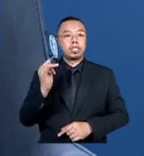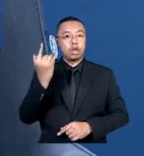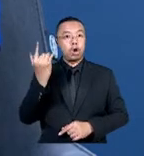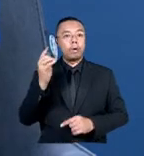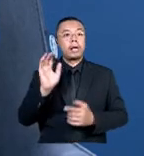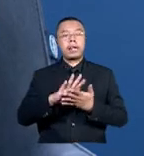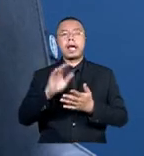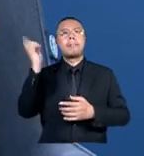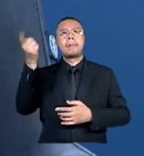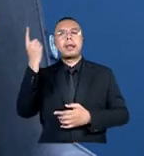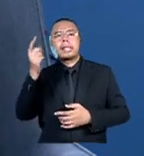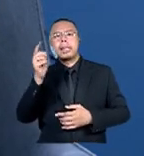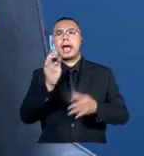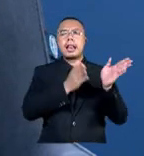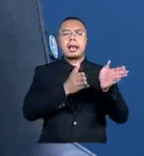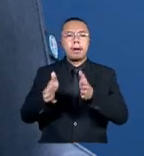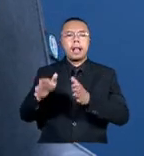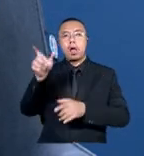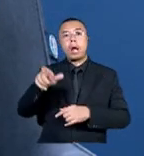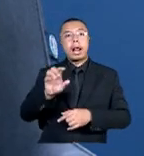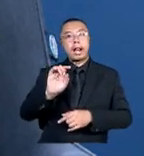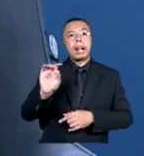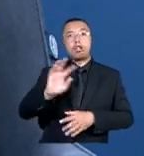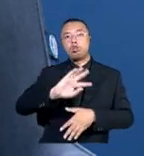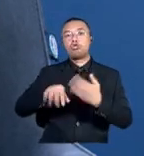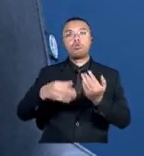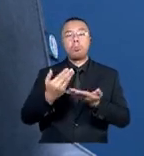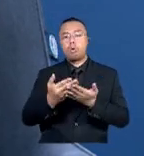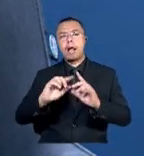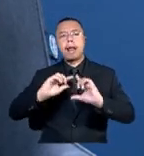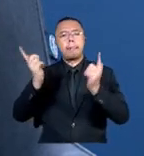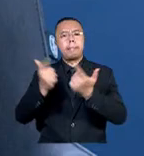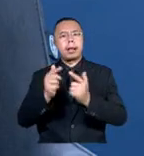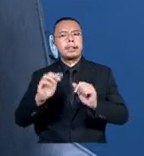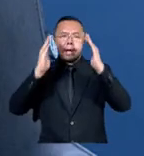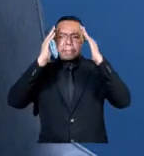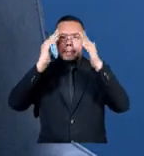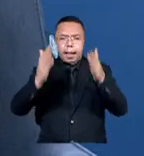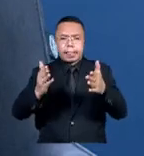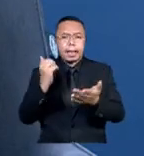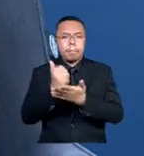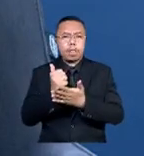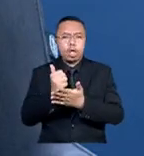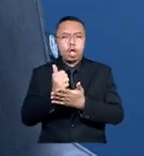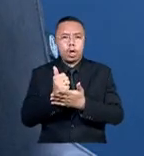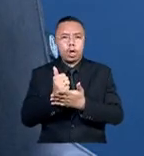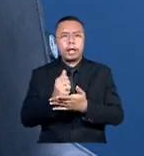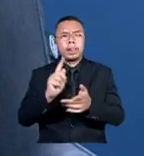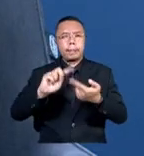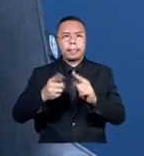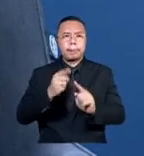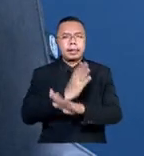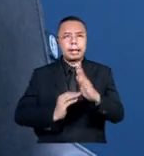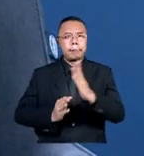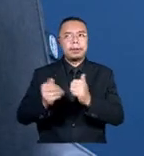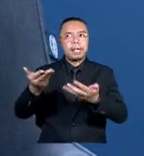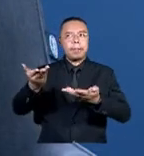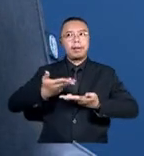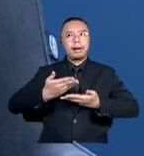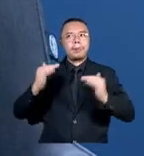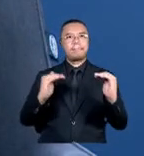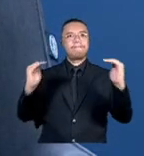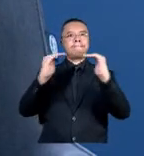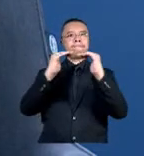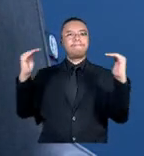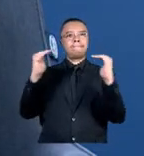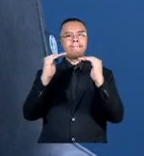dengan pemerintah dan juga pihak-pihak terkait sangat memperhatikan betul ya bagaimana teman-teman penyandang disabilitas ini bisa mendapatkan